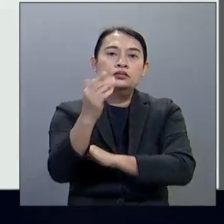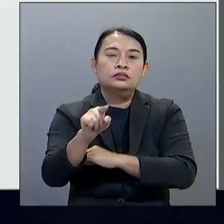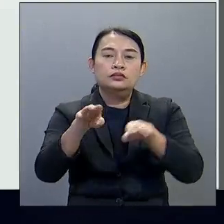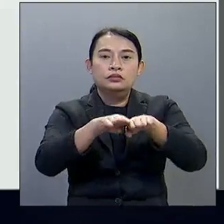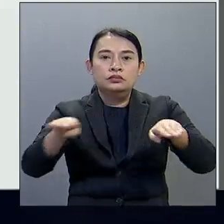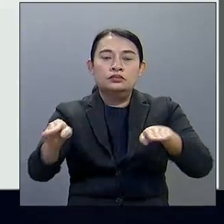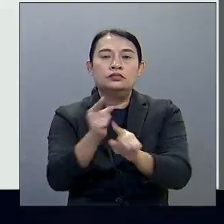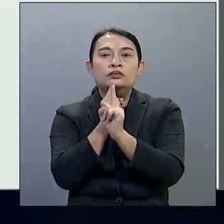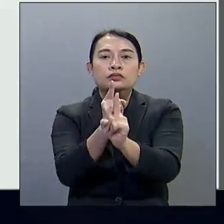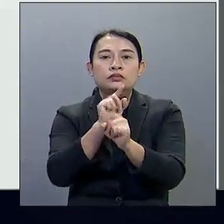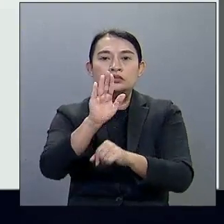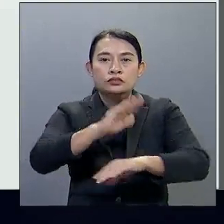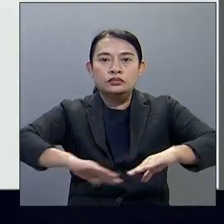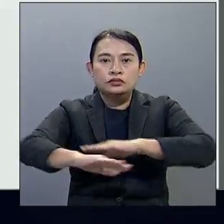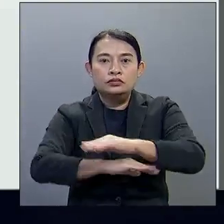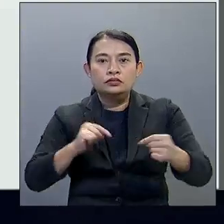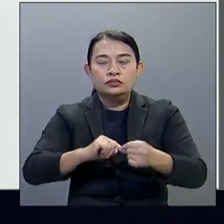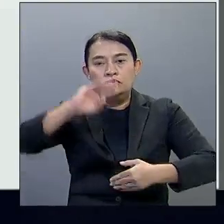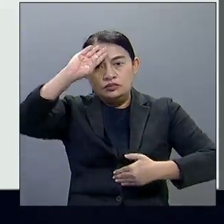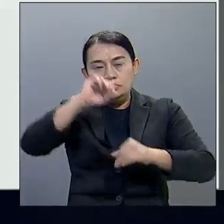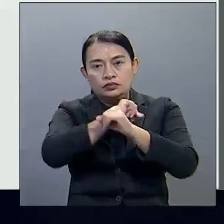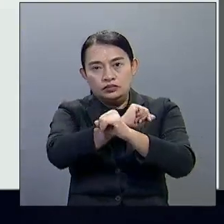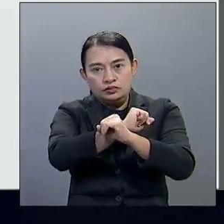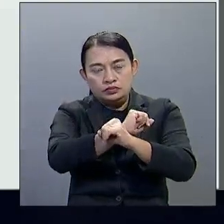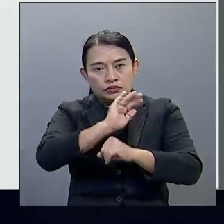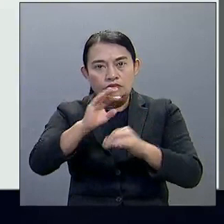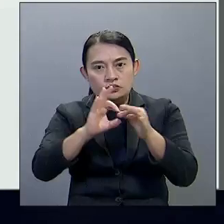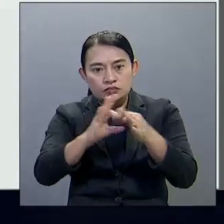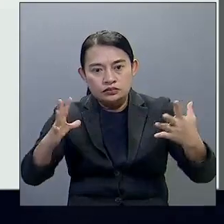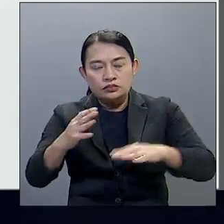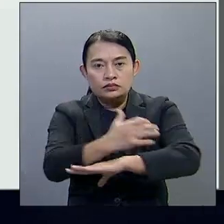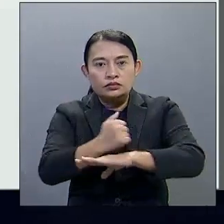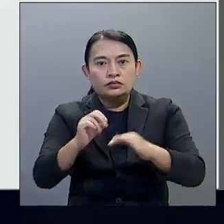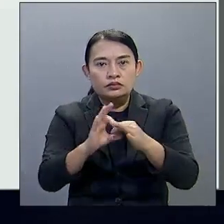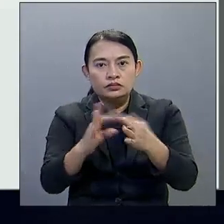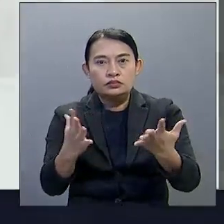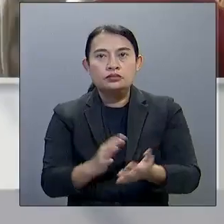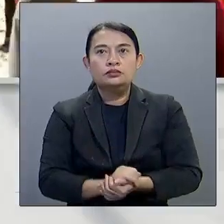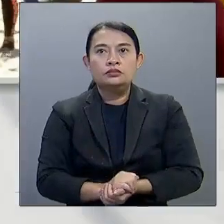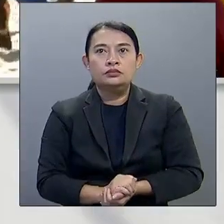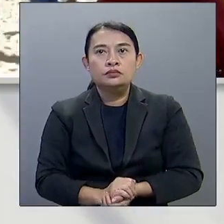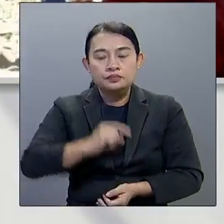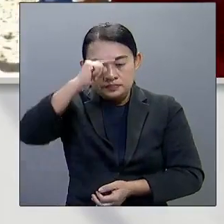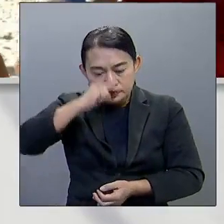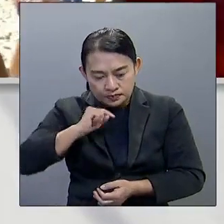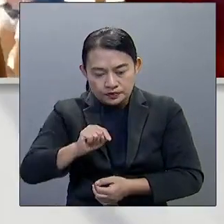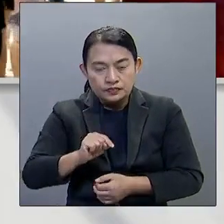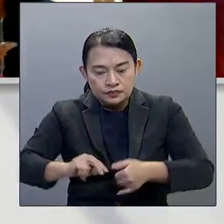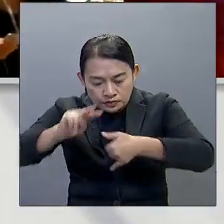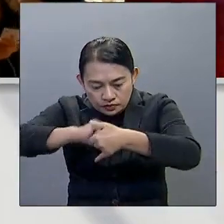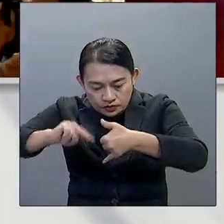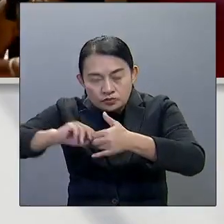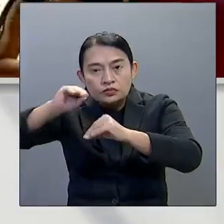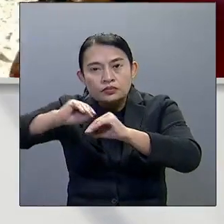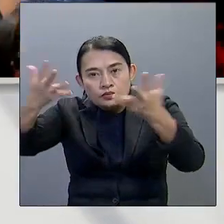ทุกอย่างมันเป็นไปตามพื้นฐานการควบคุมโรคไม่ได้เกี่ยวข้องกับเรื่องการเมืองเลยค่ะแต่สำหรับไทยเราการไม่คัดกรองเพิ่มเติม